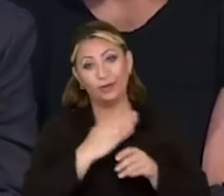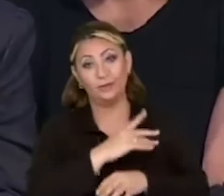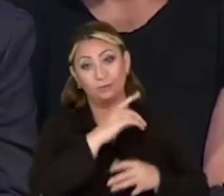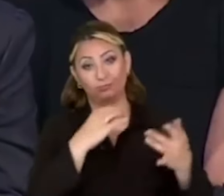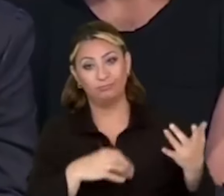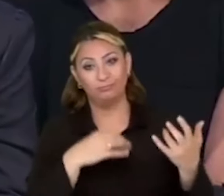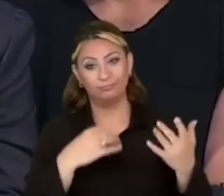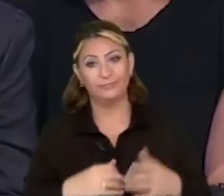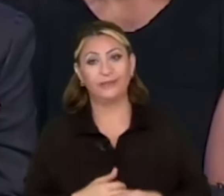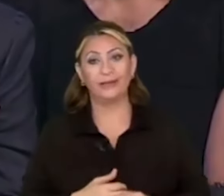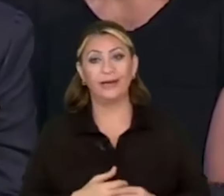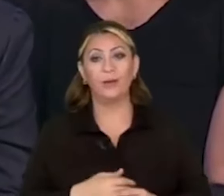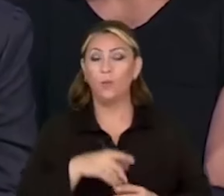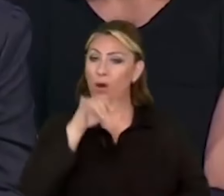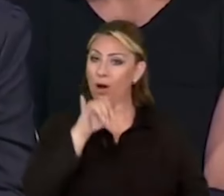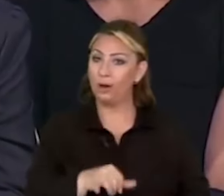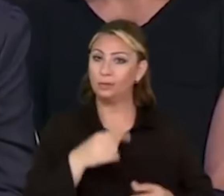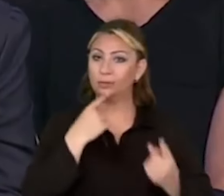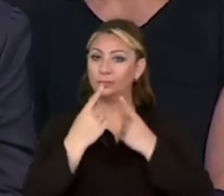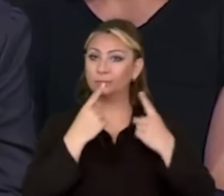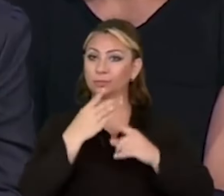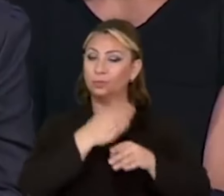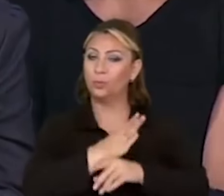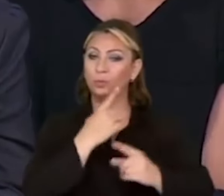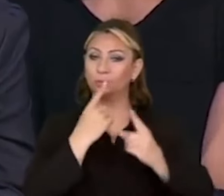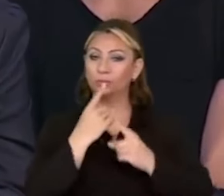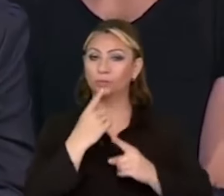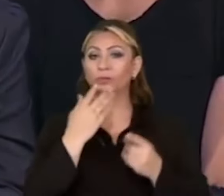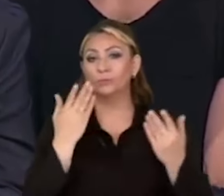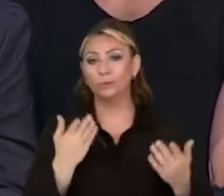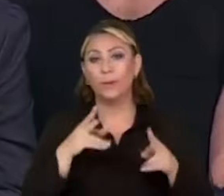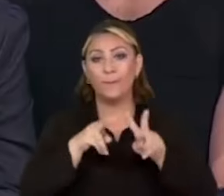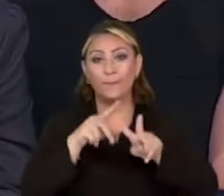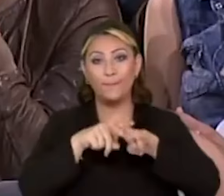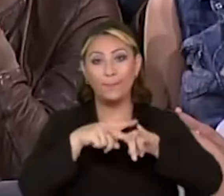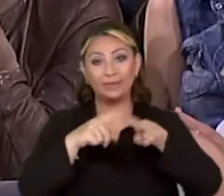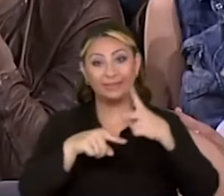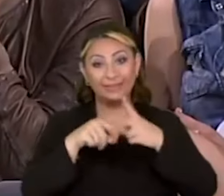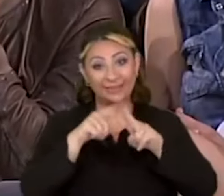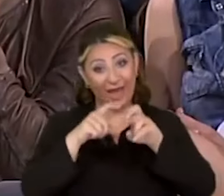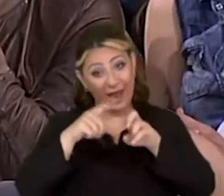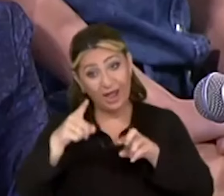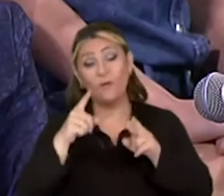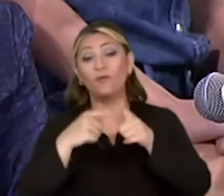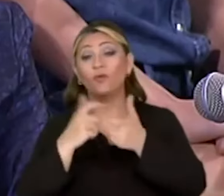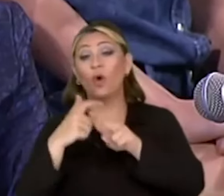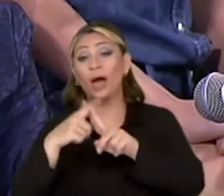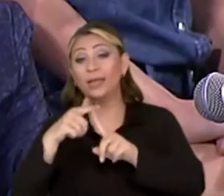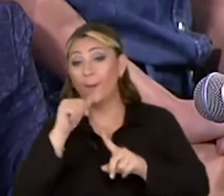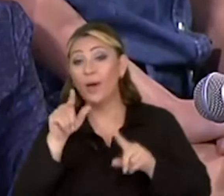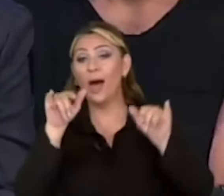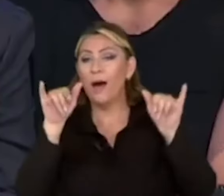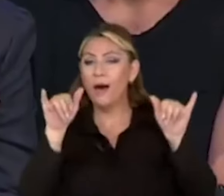o atmıştır. Hakkaniyetin gerçek içinde soluyu. Bu hakkaniyetin içinde zaten Masar abi, Fuat abi de öyledir. Bir kere de